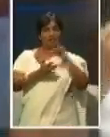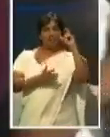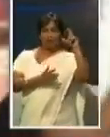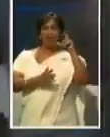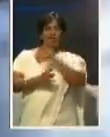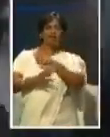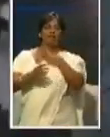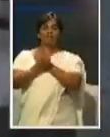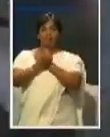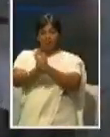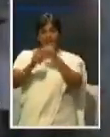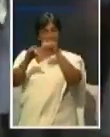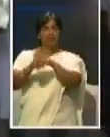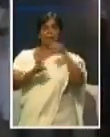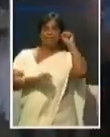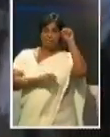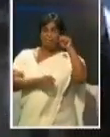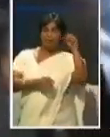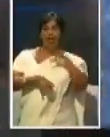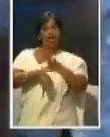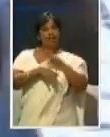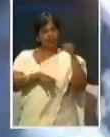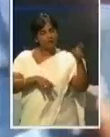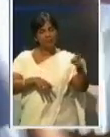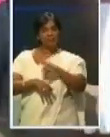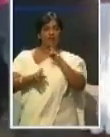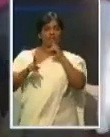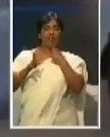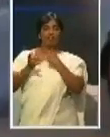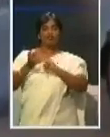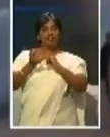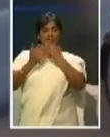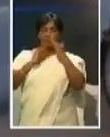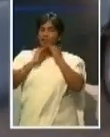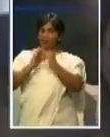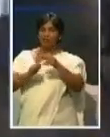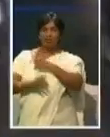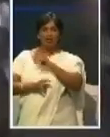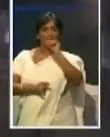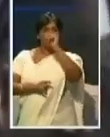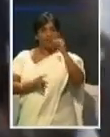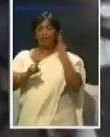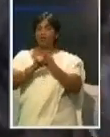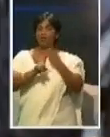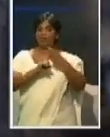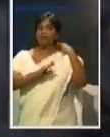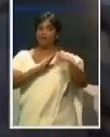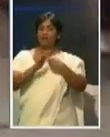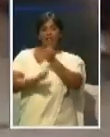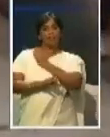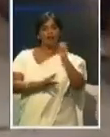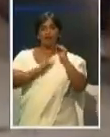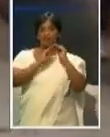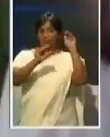කොළඹ මැගසින් බන්ධනාගාරය මහරගම අපේක්ෂාරෝහල වටරැක සුනිත විද්‍යාලය හා නේපාලයේ කත්මණ්ඩු නුවර ශ්‍රී ලංකා